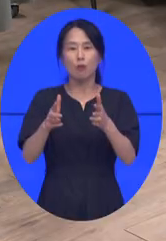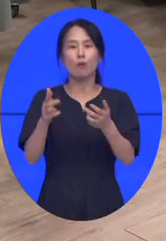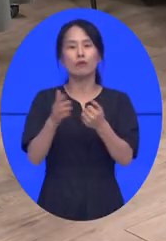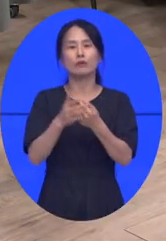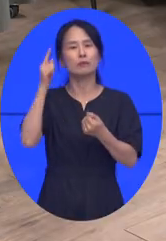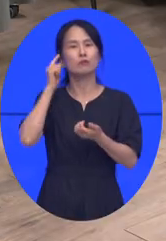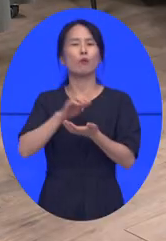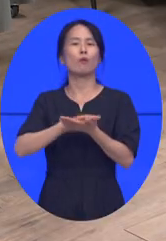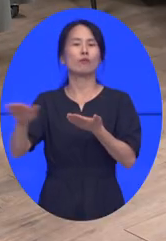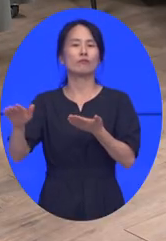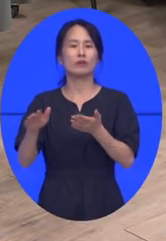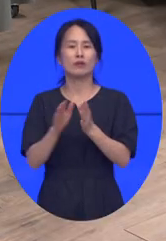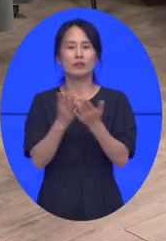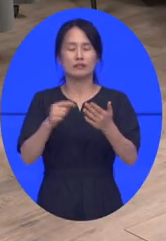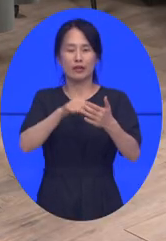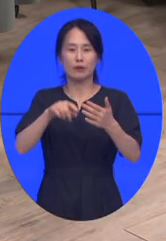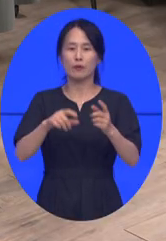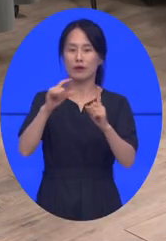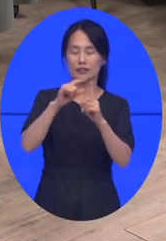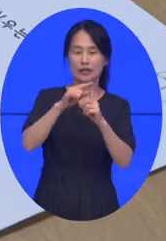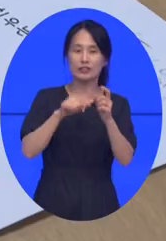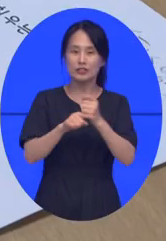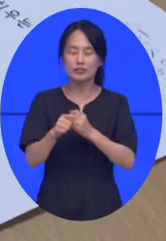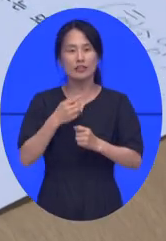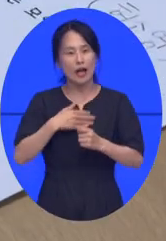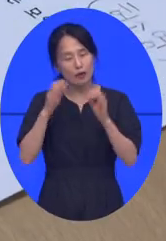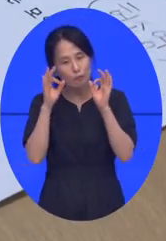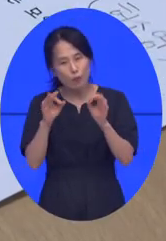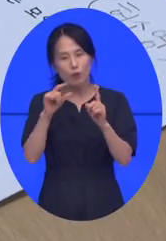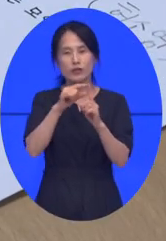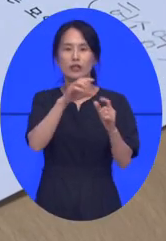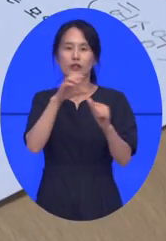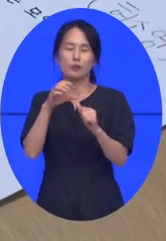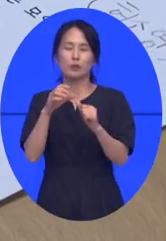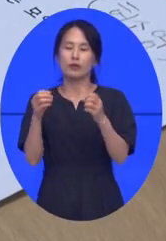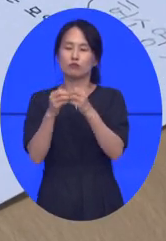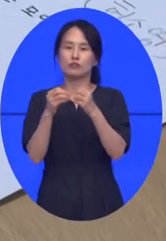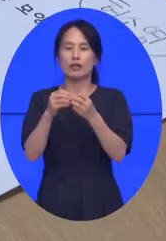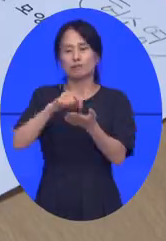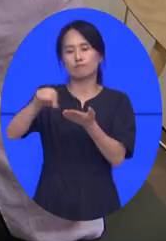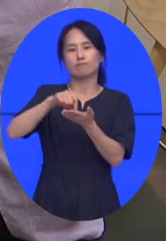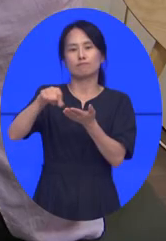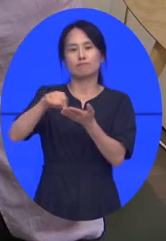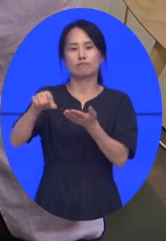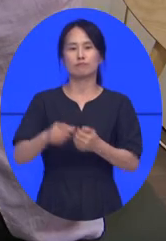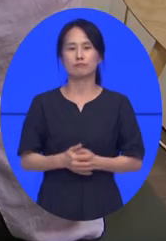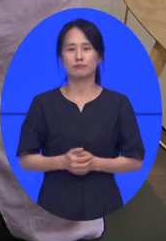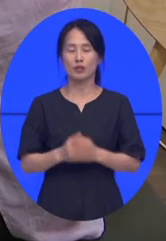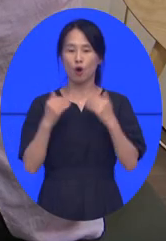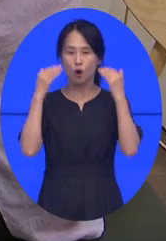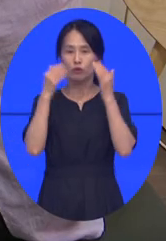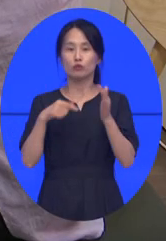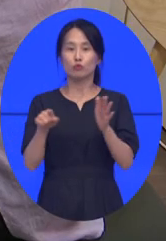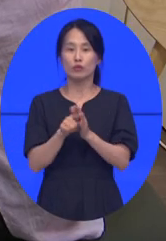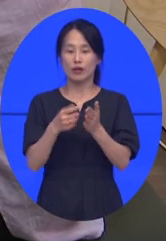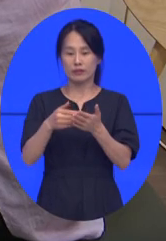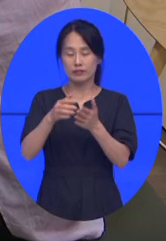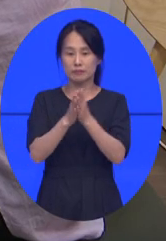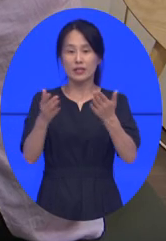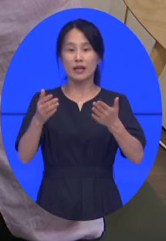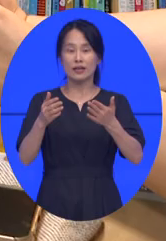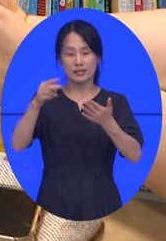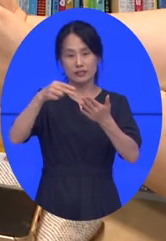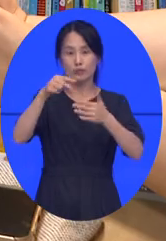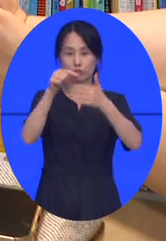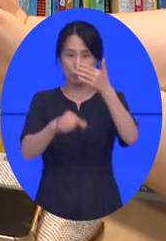쾌적합니다. 책 속 낱말의 뜻을 알아보고 단어를 이용해 자신만의 문장도 만들어봅니다. 어른들을 위한 그림책 읽기